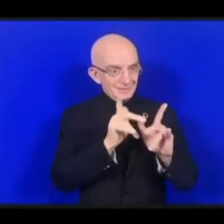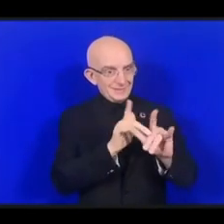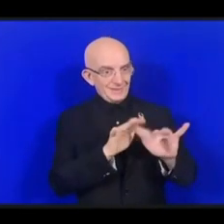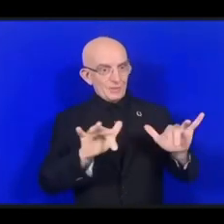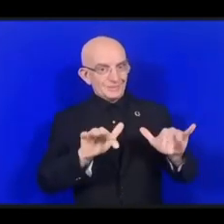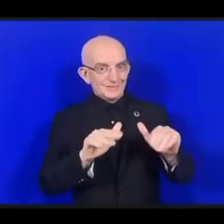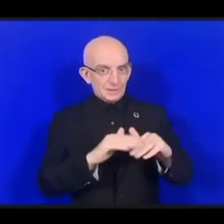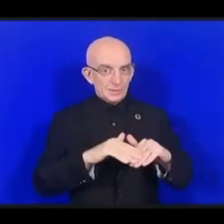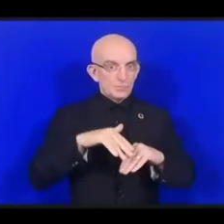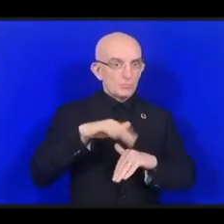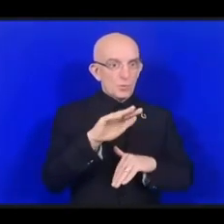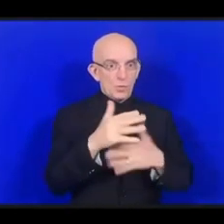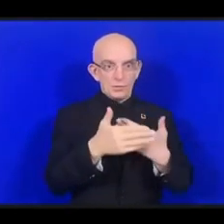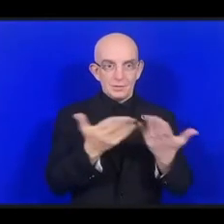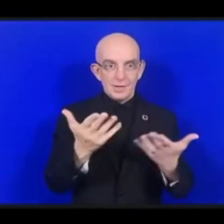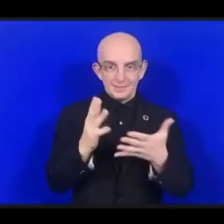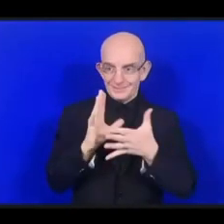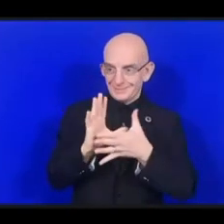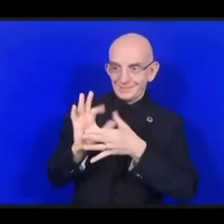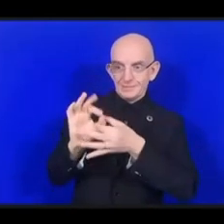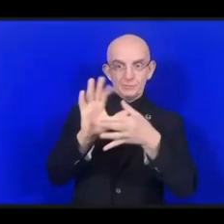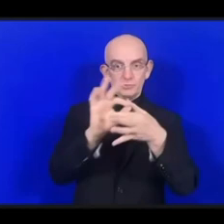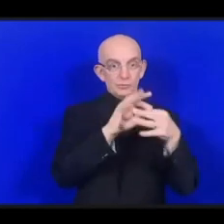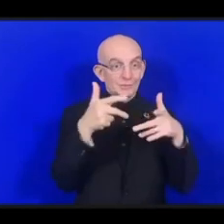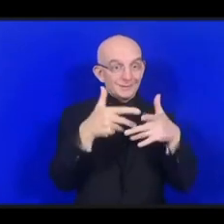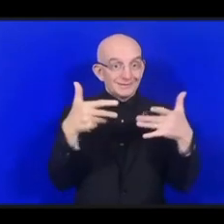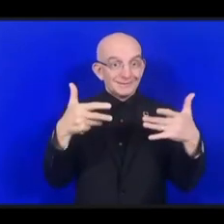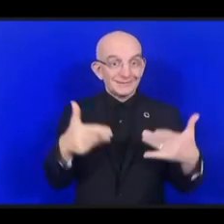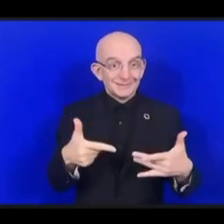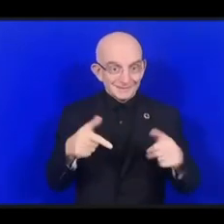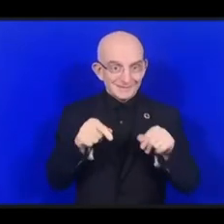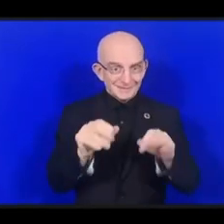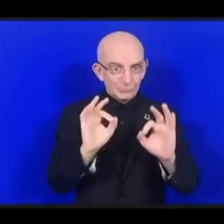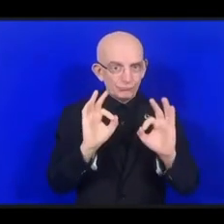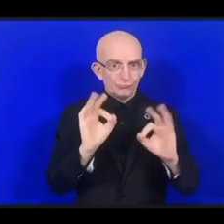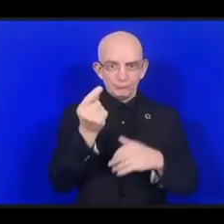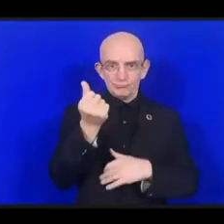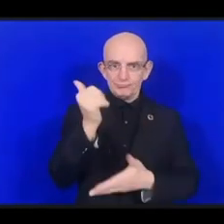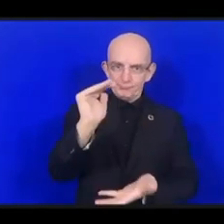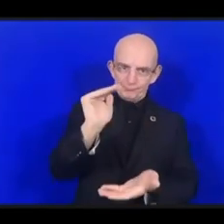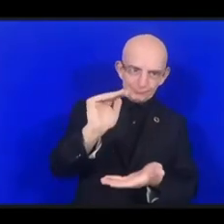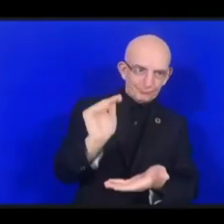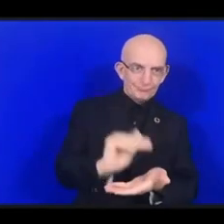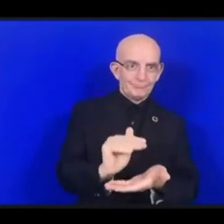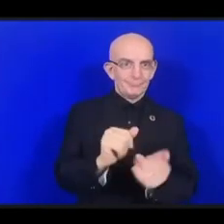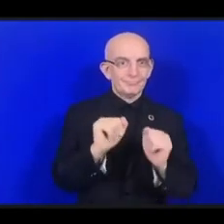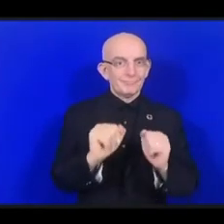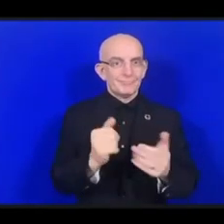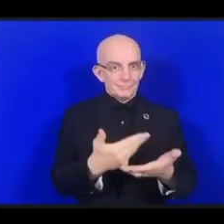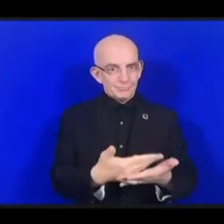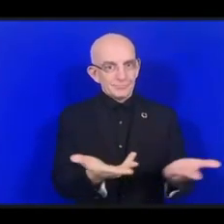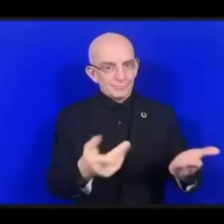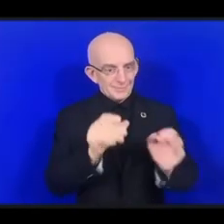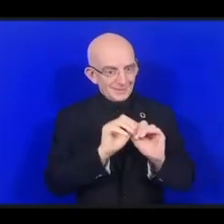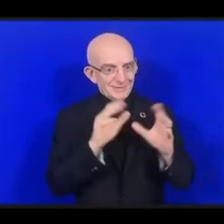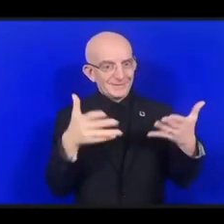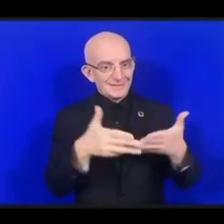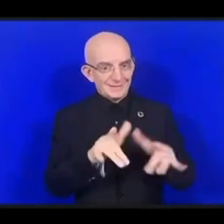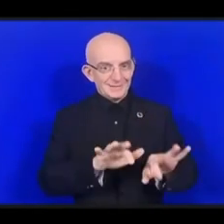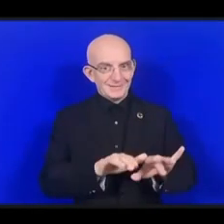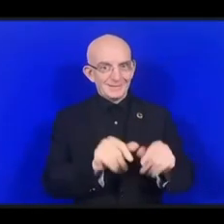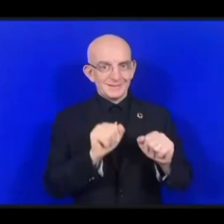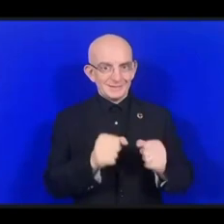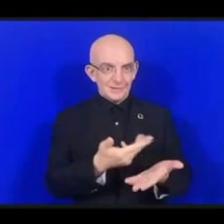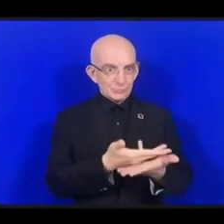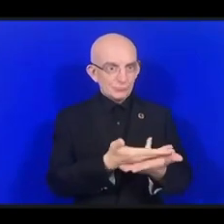réseau abordabl ce qui fera baisser les coûts et rendra la connectivité accessible à des milliards de personnes